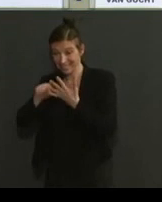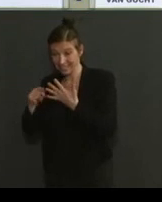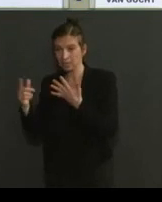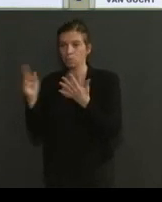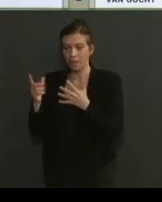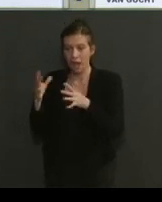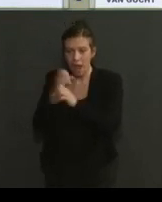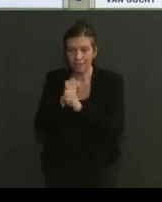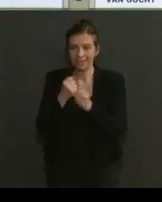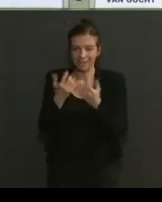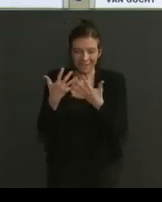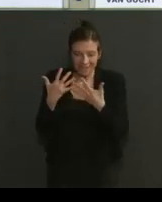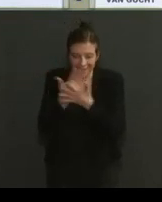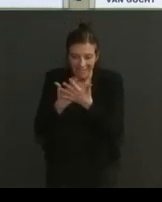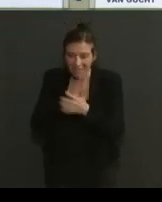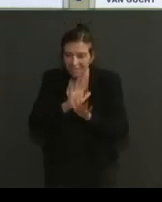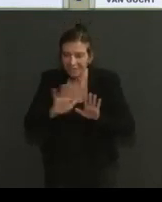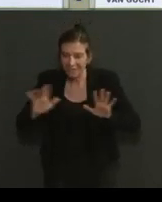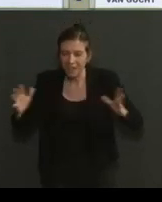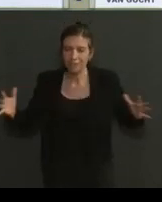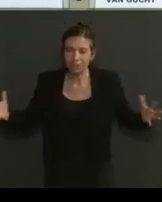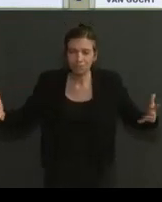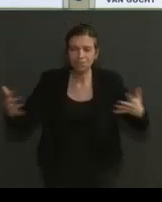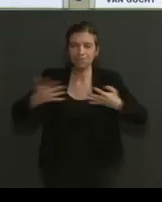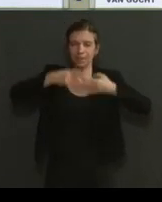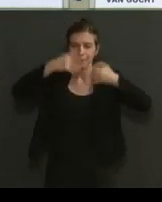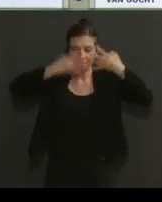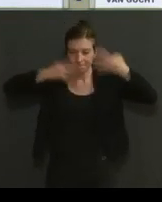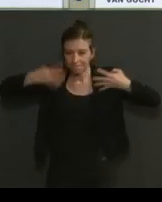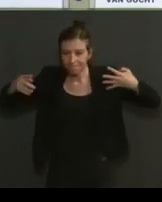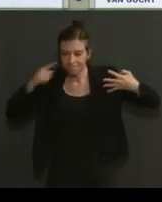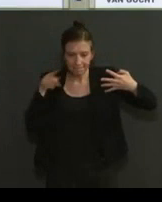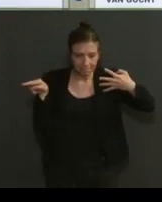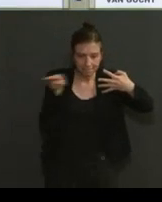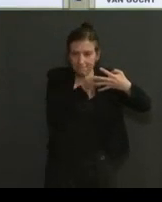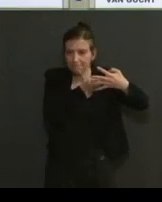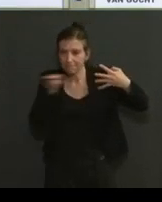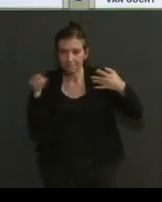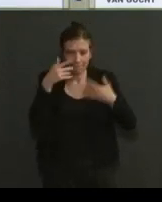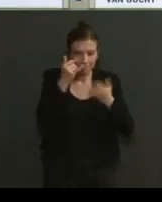om de crisis te beheersen en de autoriteiten te helpen bij hun keuzes.